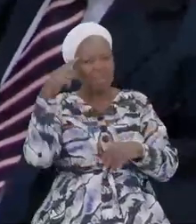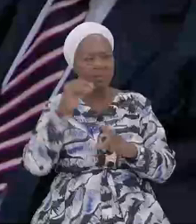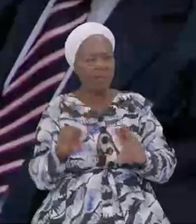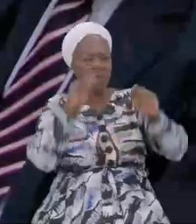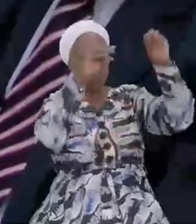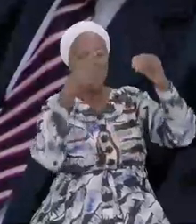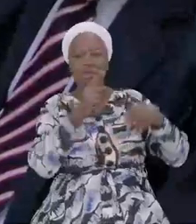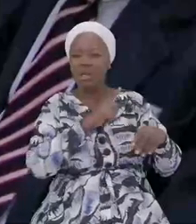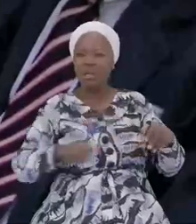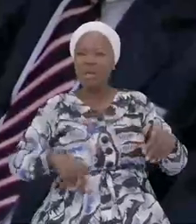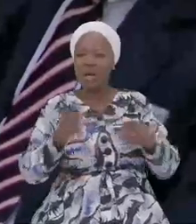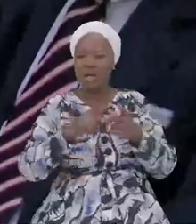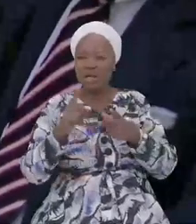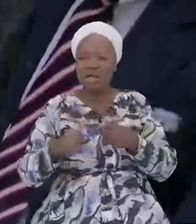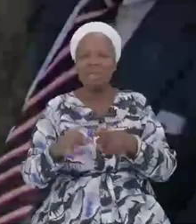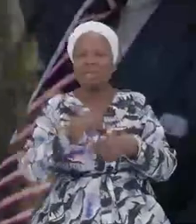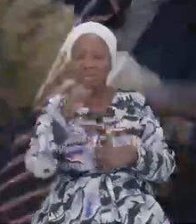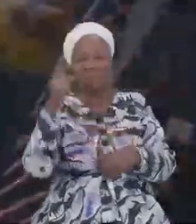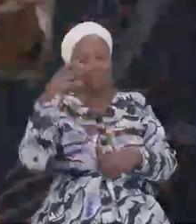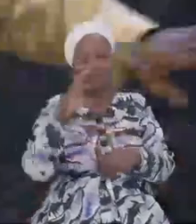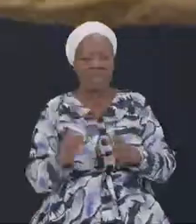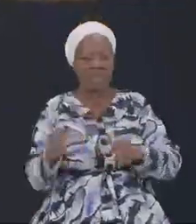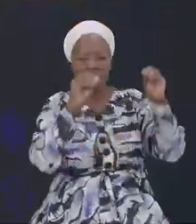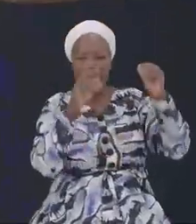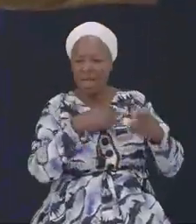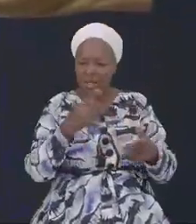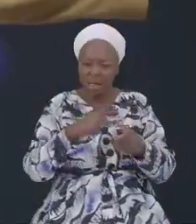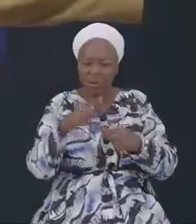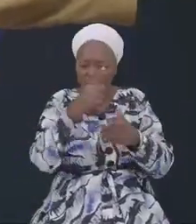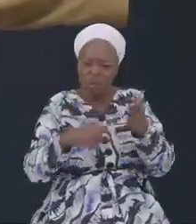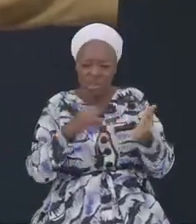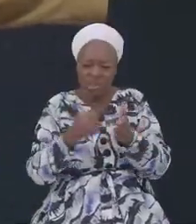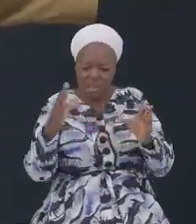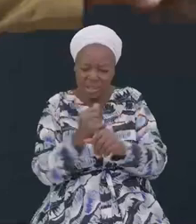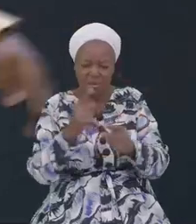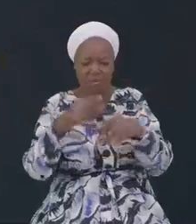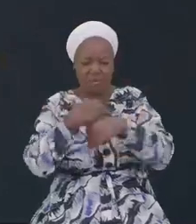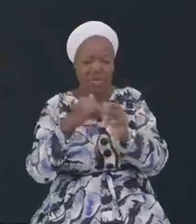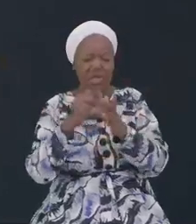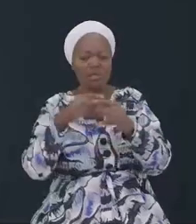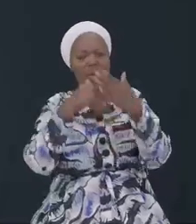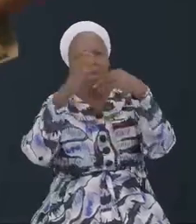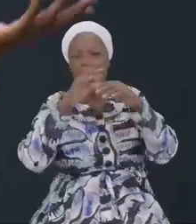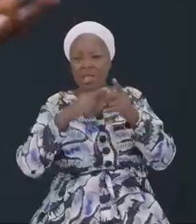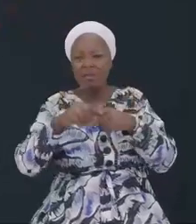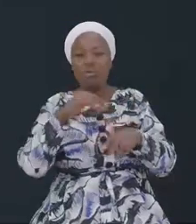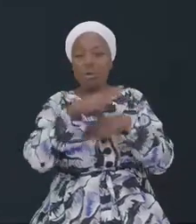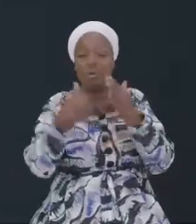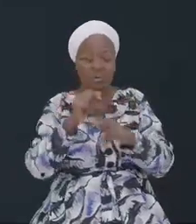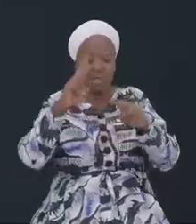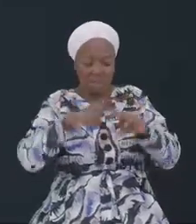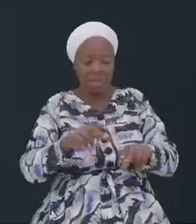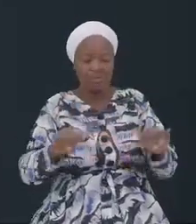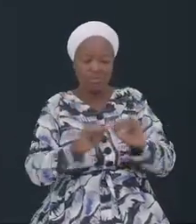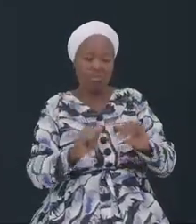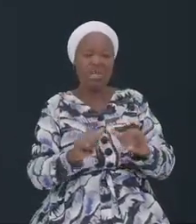ce qu'il faut faire pour aller au ciel et que maintenant nous sommes au même diapason, nous serons comme